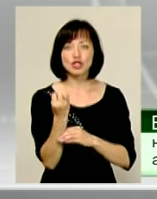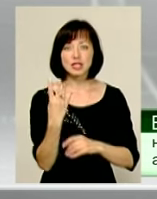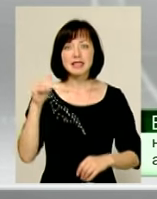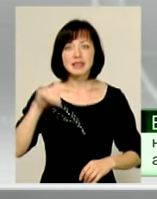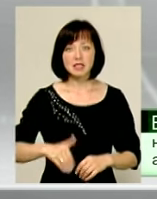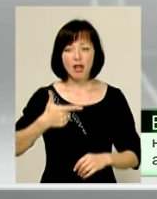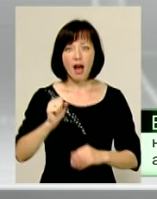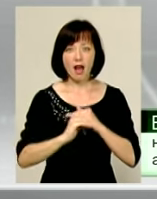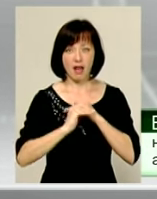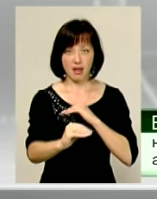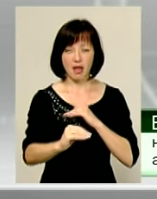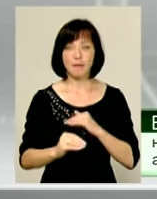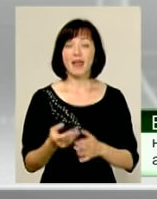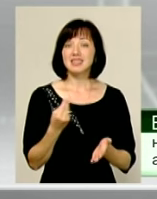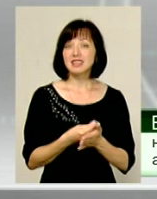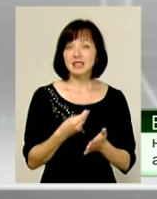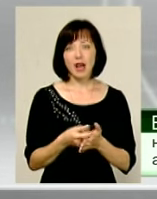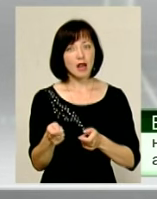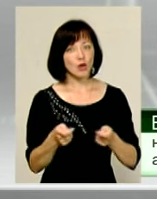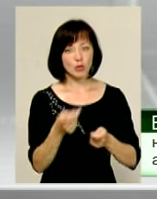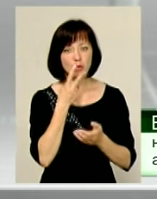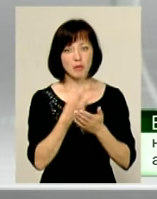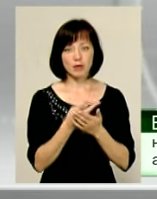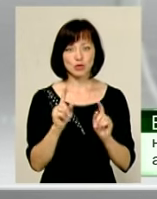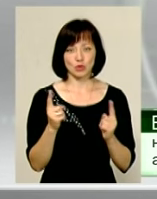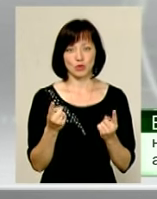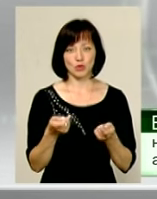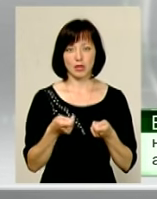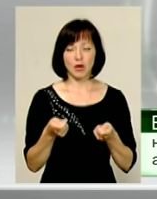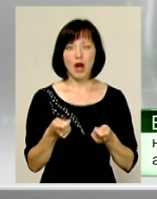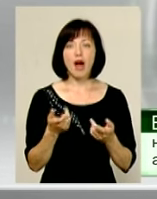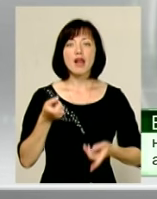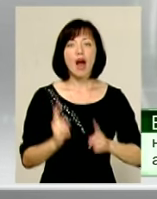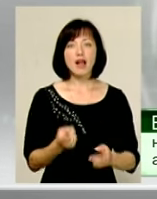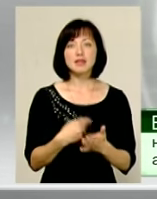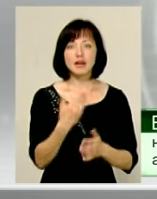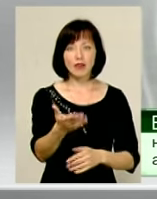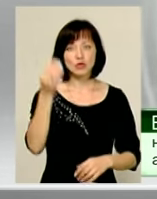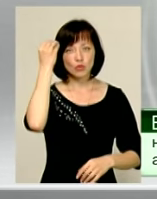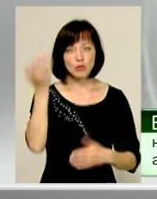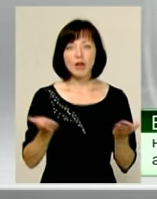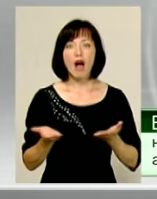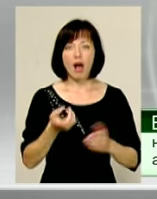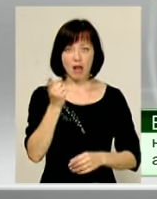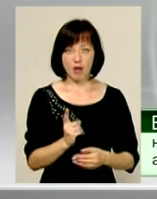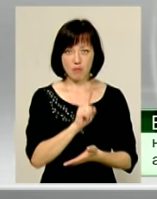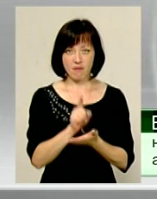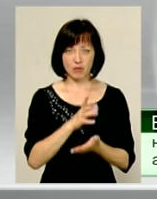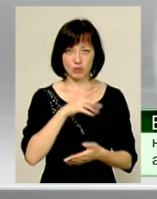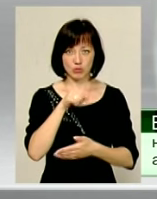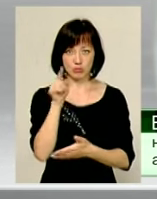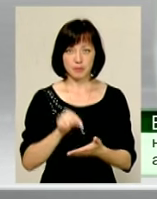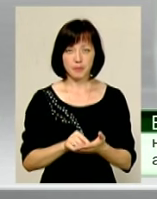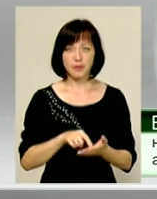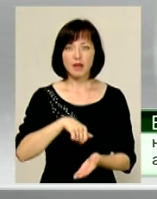000 га. Чи ціна регулюється? Бачу, що не дуже вона регулюється. Ну, а яка реальна ціна, на ваш погляд, за кілограм гречаної